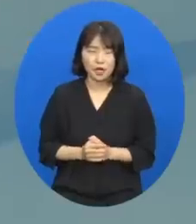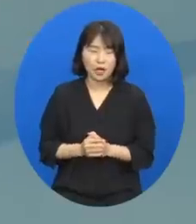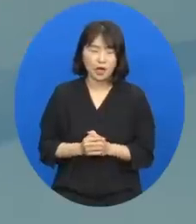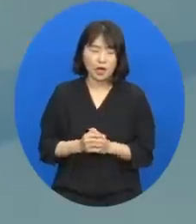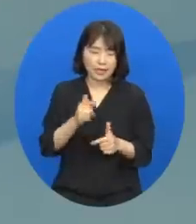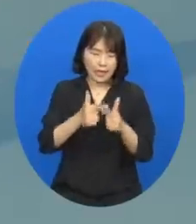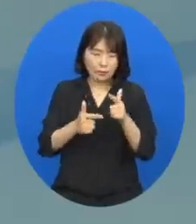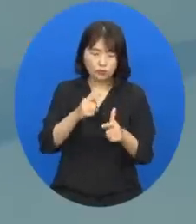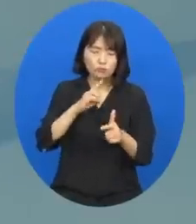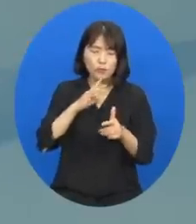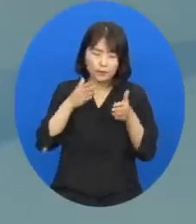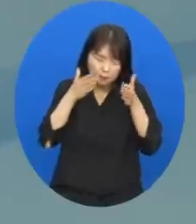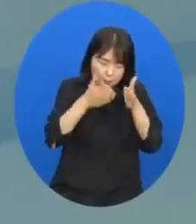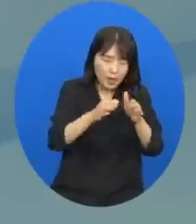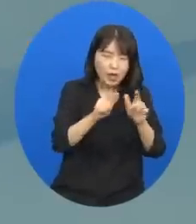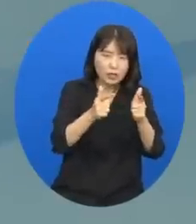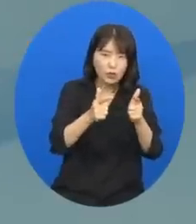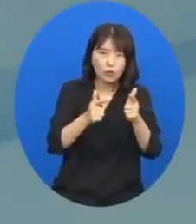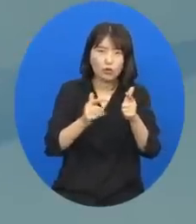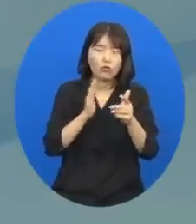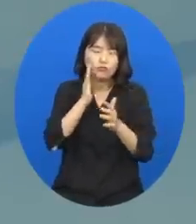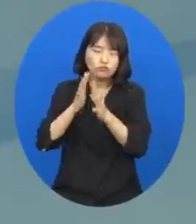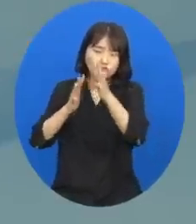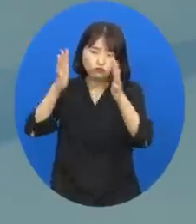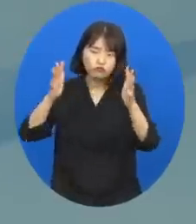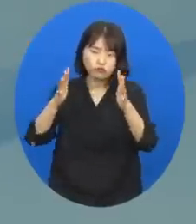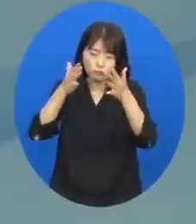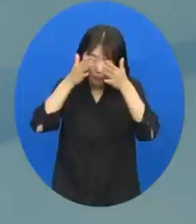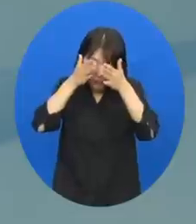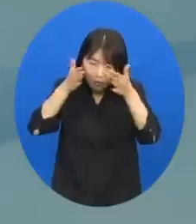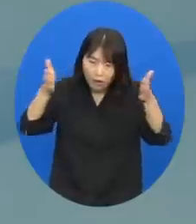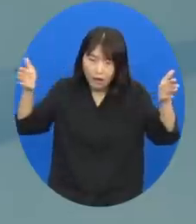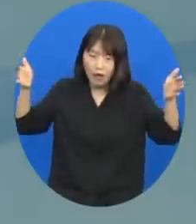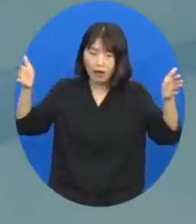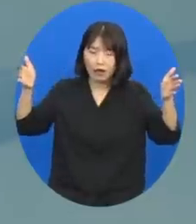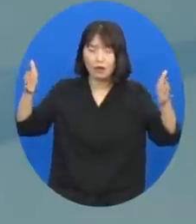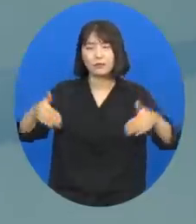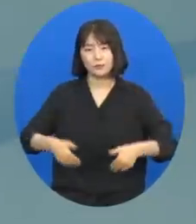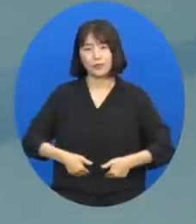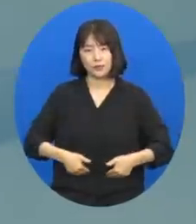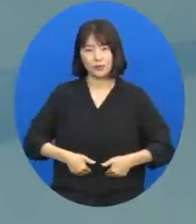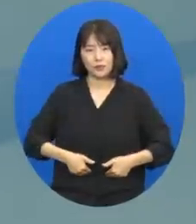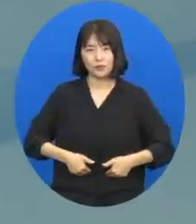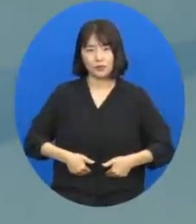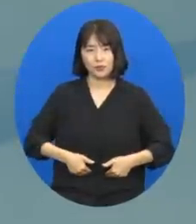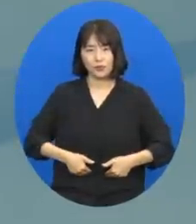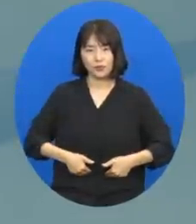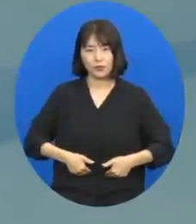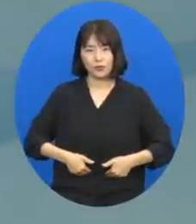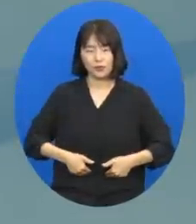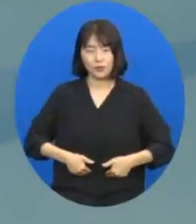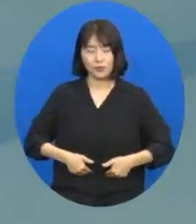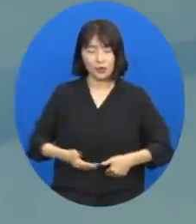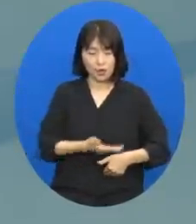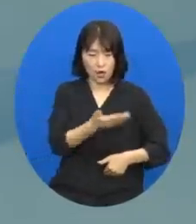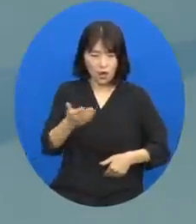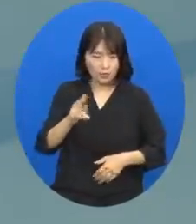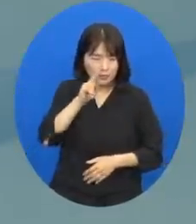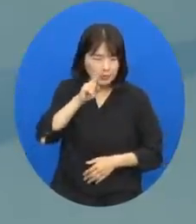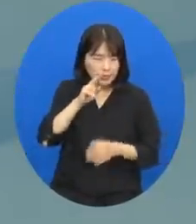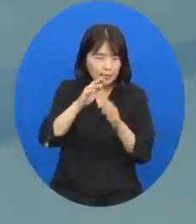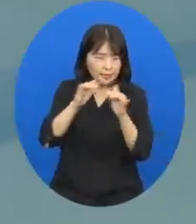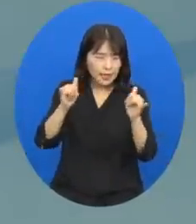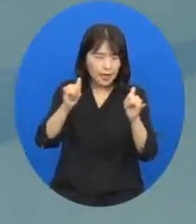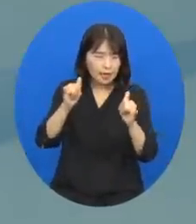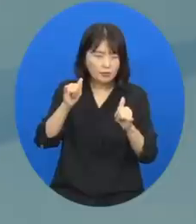볼 수 있는 시각을 가져야 합니다 여러분의 좀 시기에는 그 사람 한번 떠올려 보십시오 왜 쓰기 합니까 나와 그 사람만 보니까